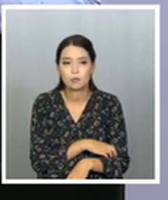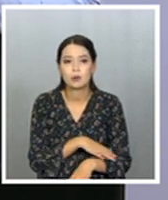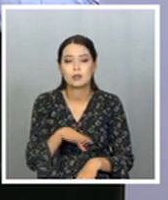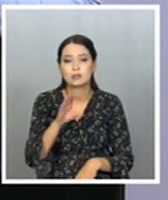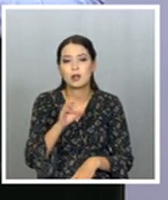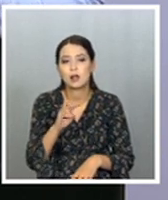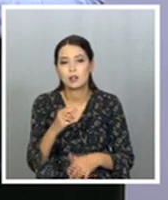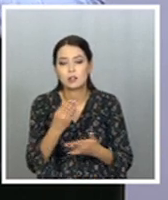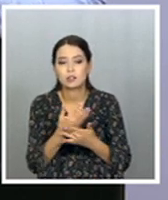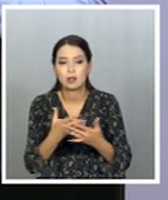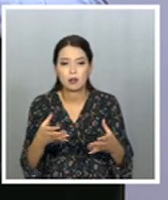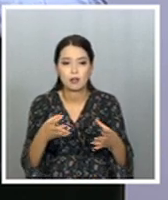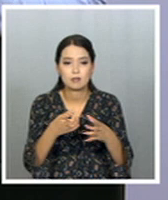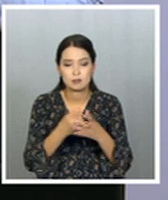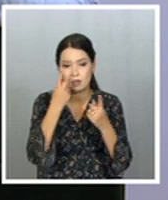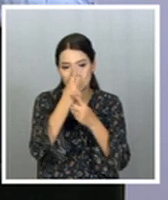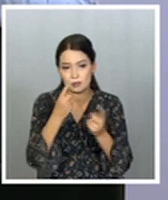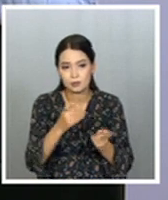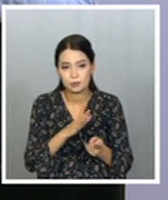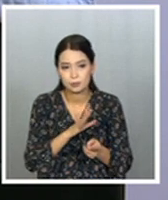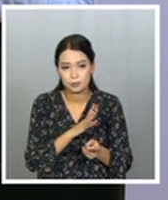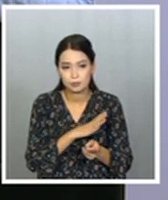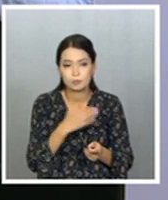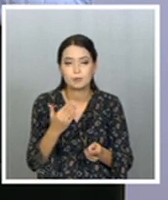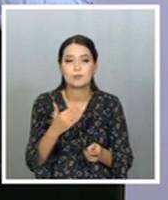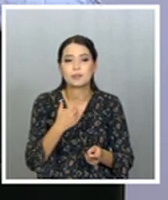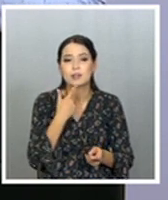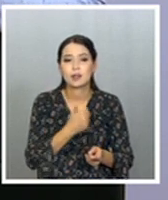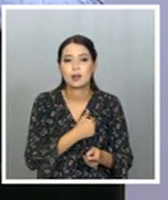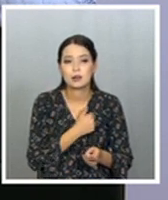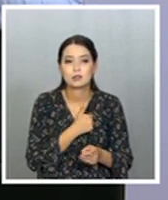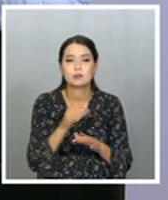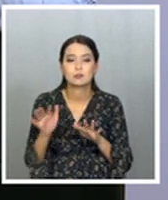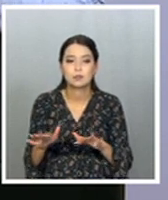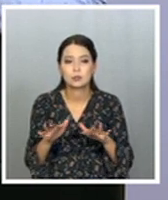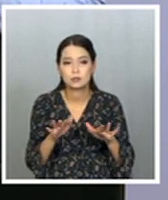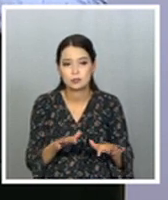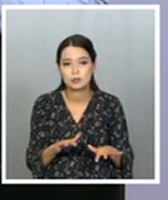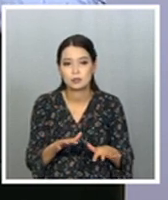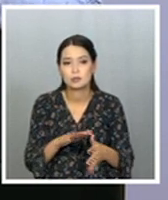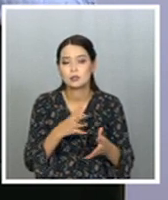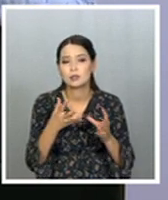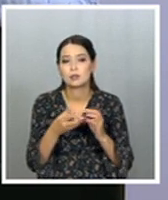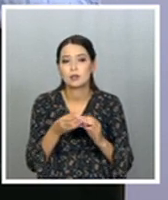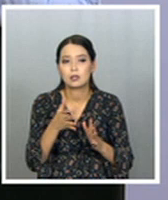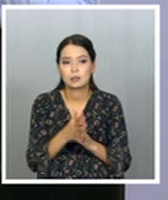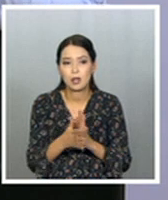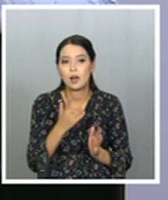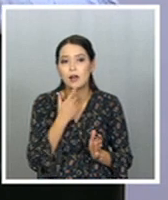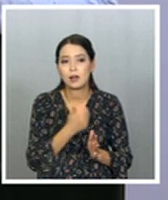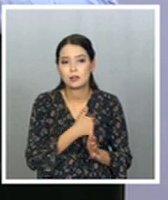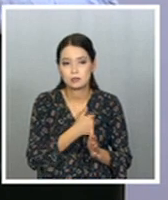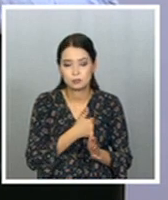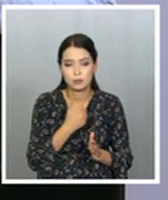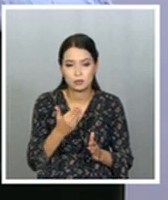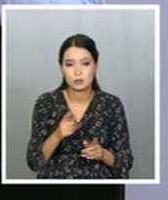комиссарлары болып белгіленді. Жергіліктегі әскери орындарды, әскери тәртіптерді келтіру үшін әскери комиссариат